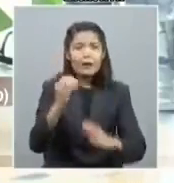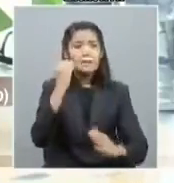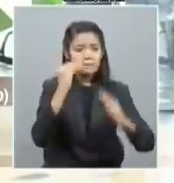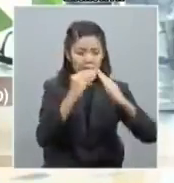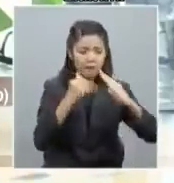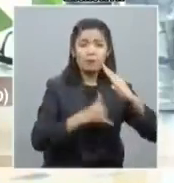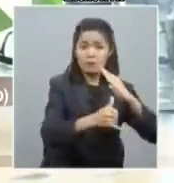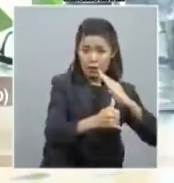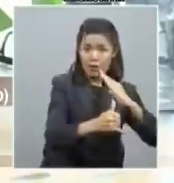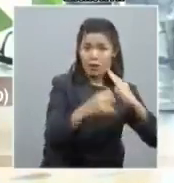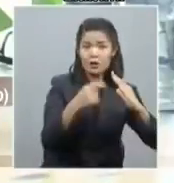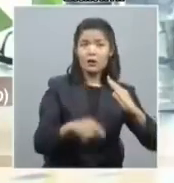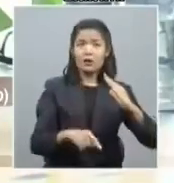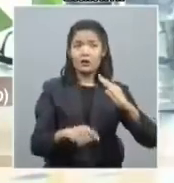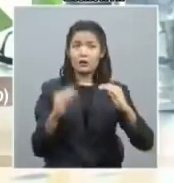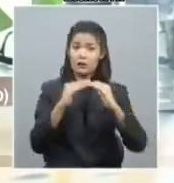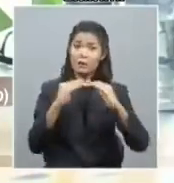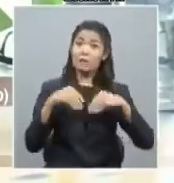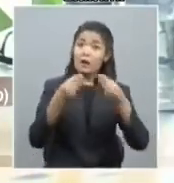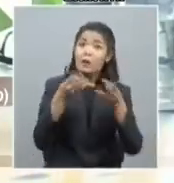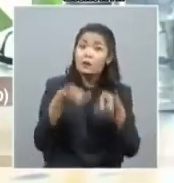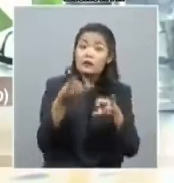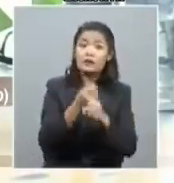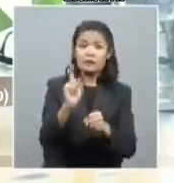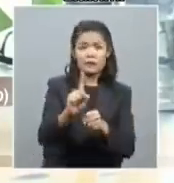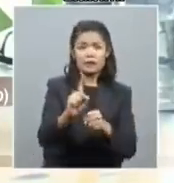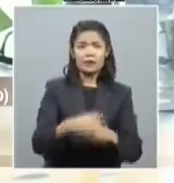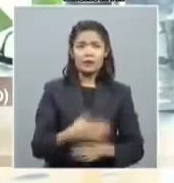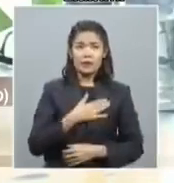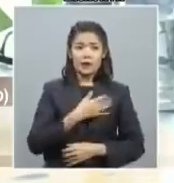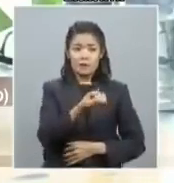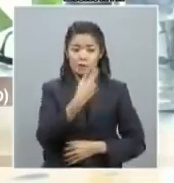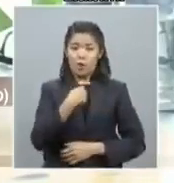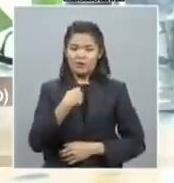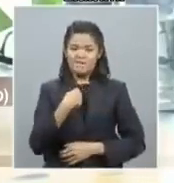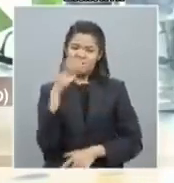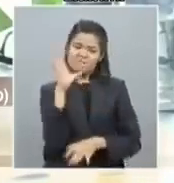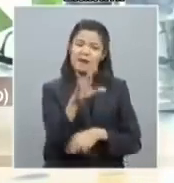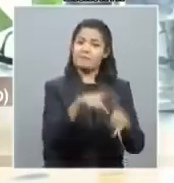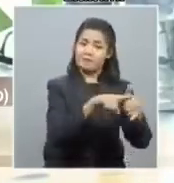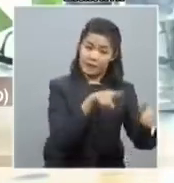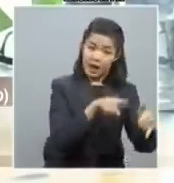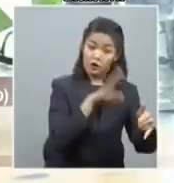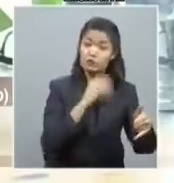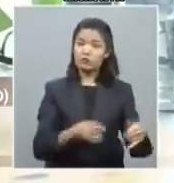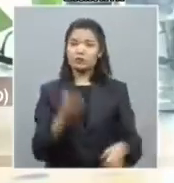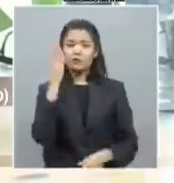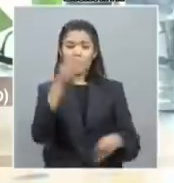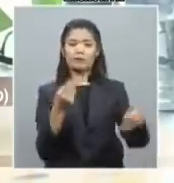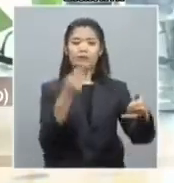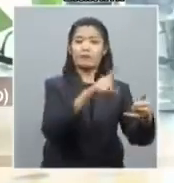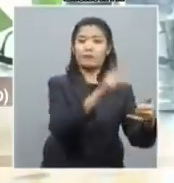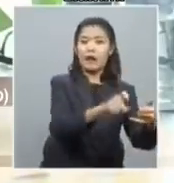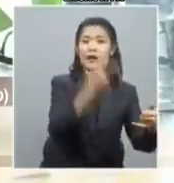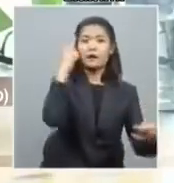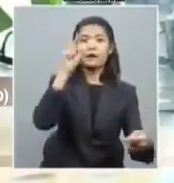บ้านอย่างเนี้ยถามว่าให้ความเป็นธรรมกันยังไงคุณบอกว่าผมขู่ฆ่าบุญแทนเกิดถ้าบุญแทนถูกยิงตายเนี่ยครอบครัวก็คิดถึงใ